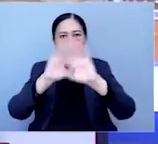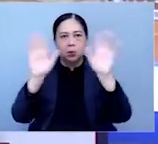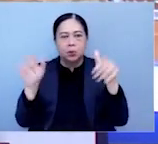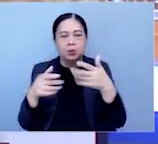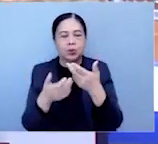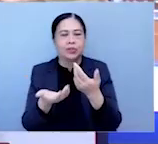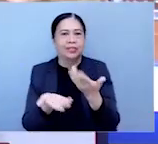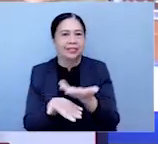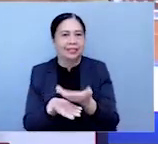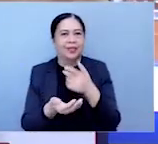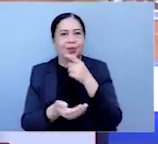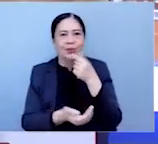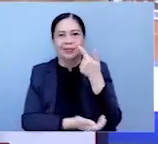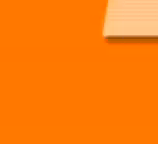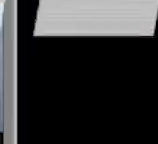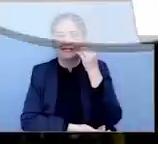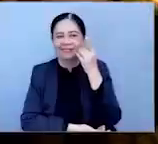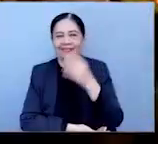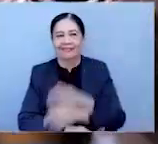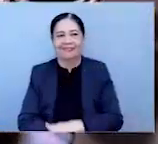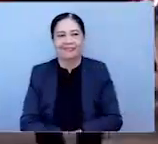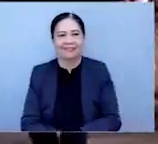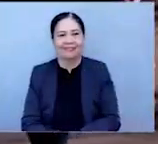tayo dyan ni Gary De Leon.